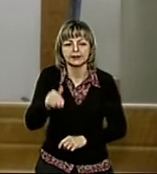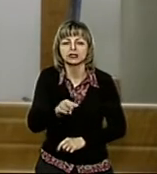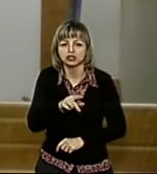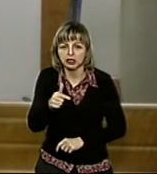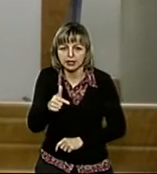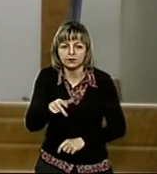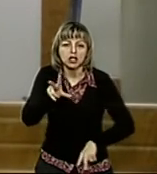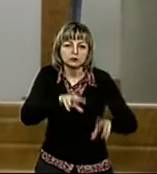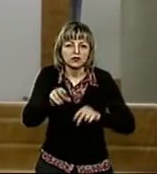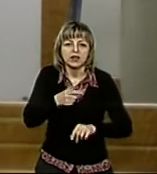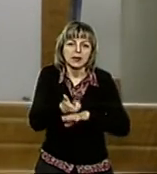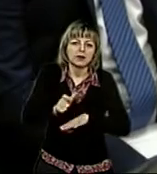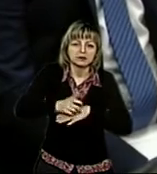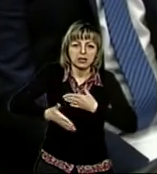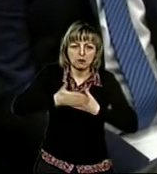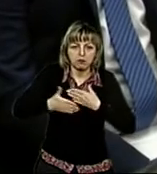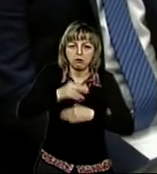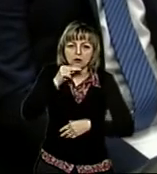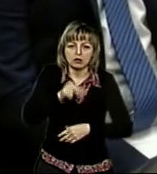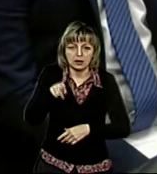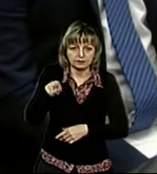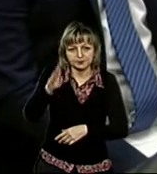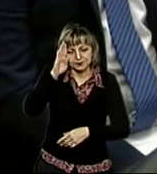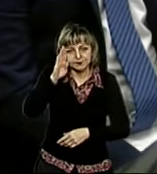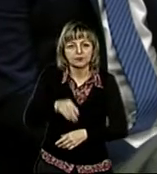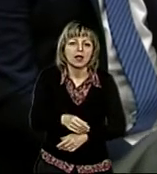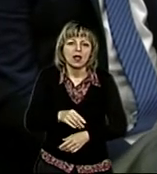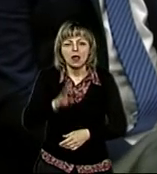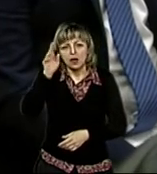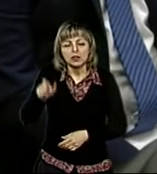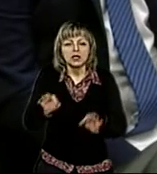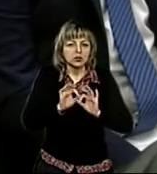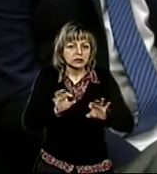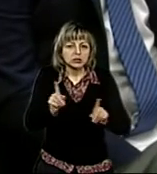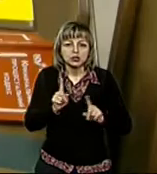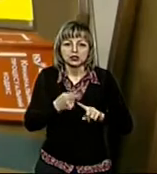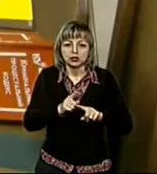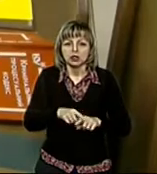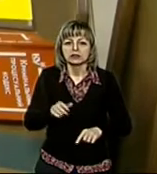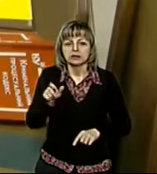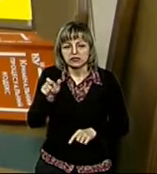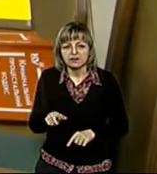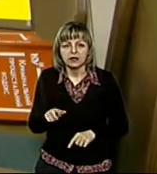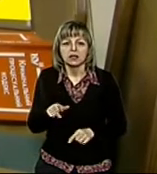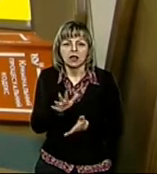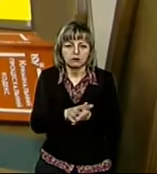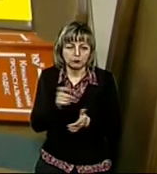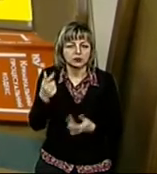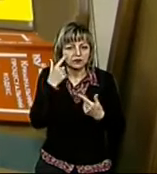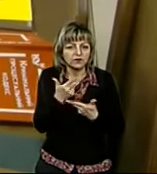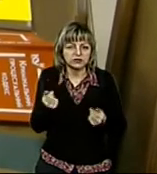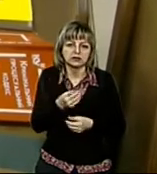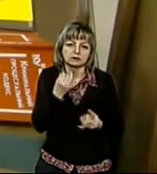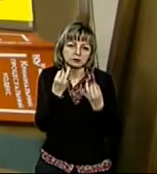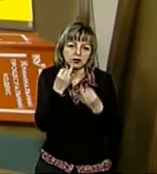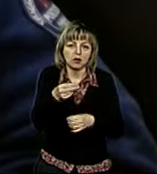що сподівається на максимальне покарання винуватцеві ДТП. Олександр Пилипчук говорить, що цивільний позов визнає. Спілкуватися на